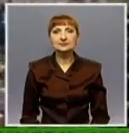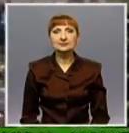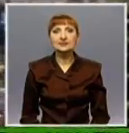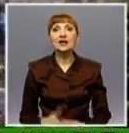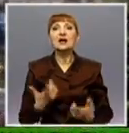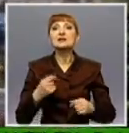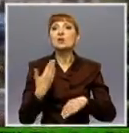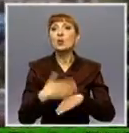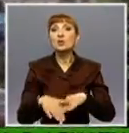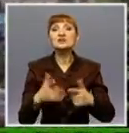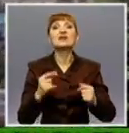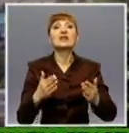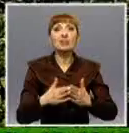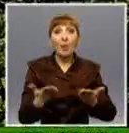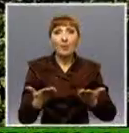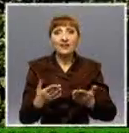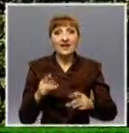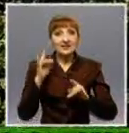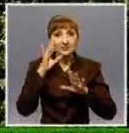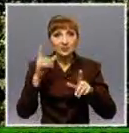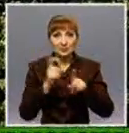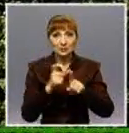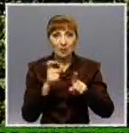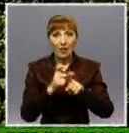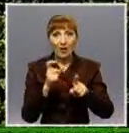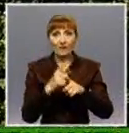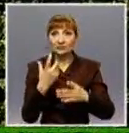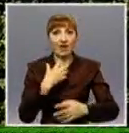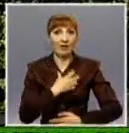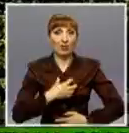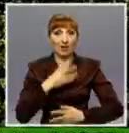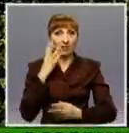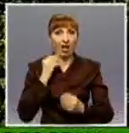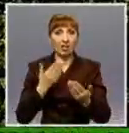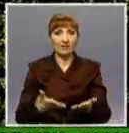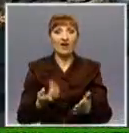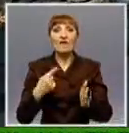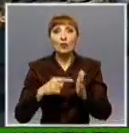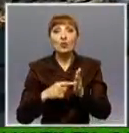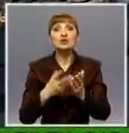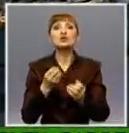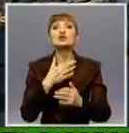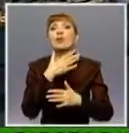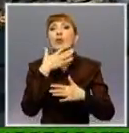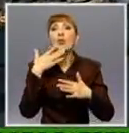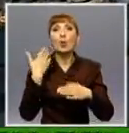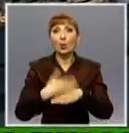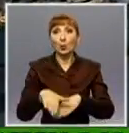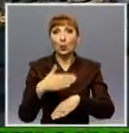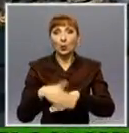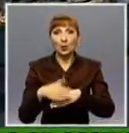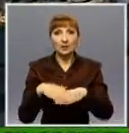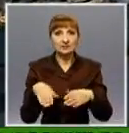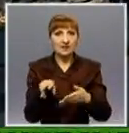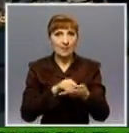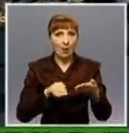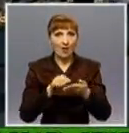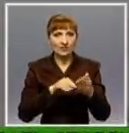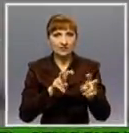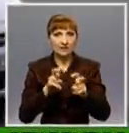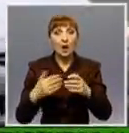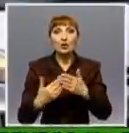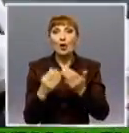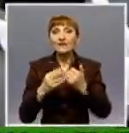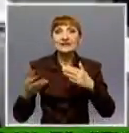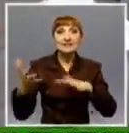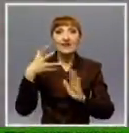Где эта улица, где этот дом? Знаменитые строки как никогда актуальны для Алматы. В городе стало еще больше улиц одноименок. Так новые земли, вошедшие в